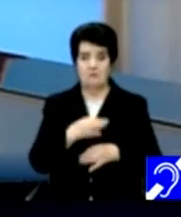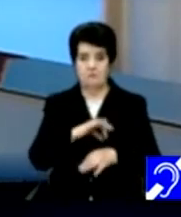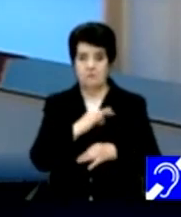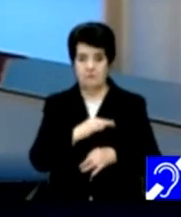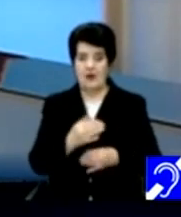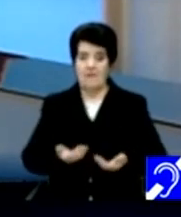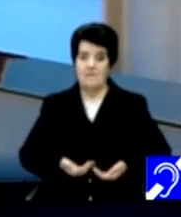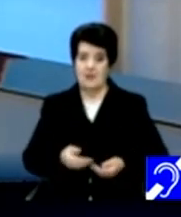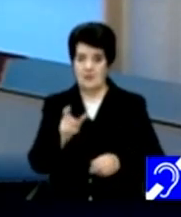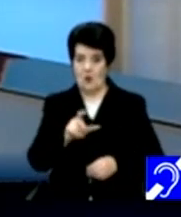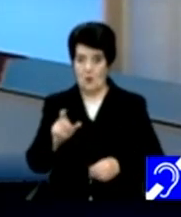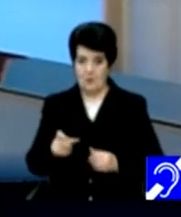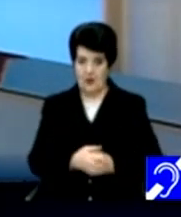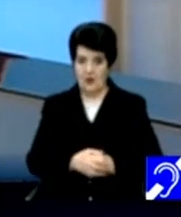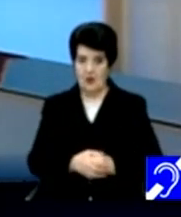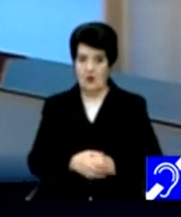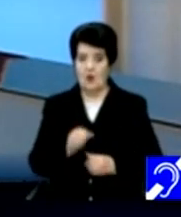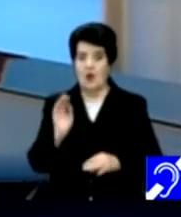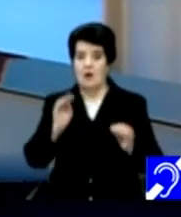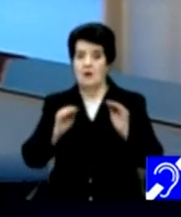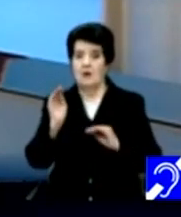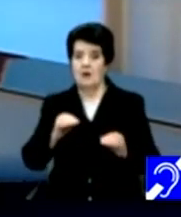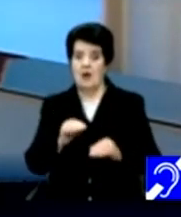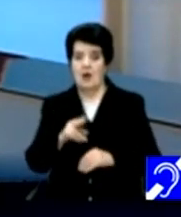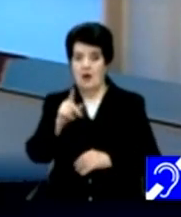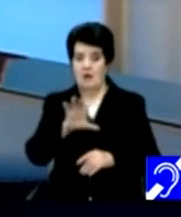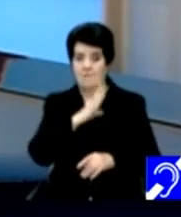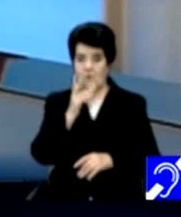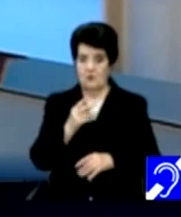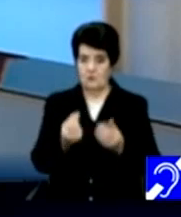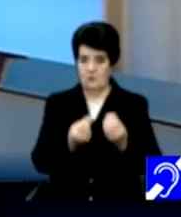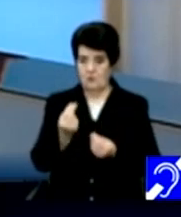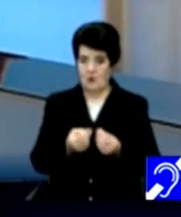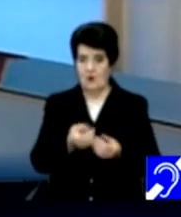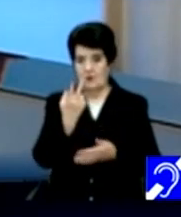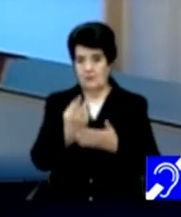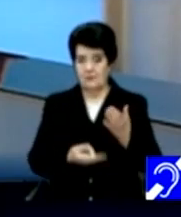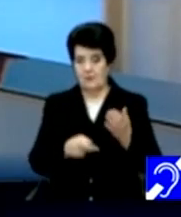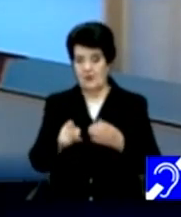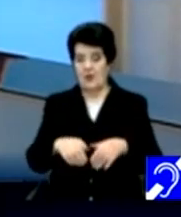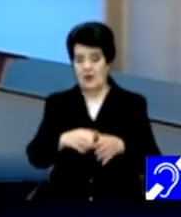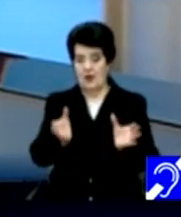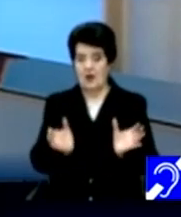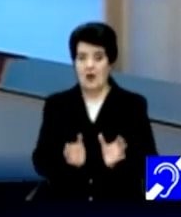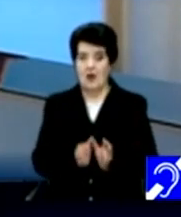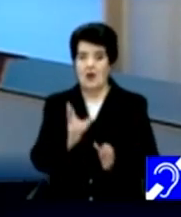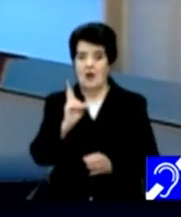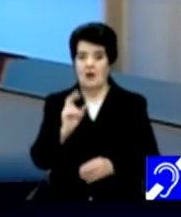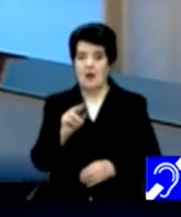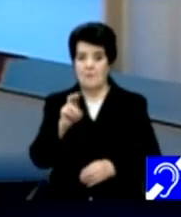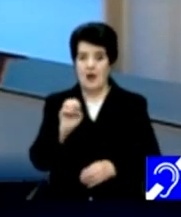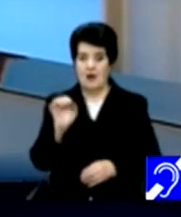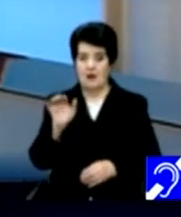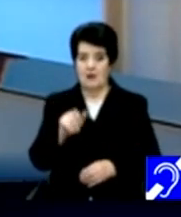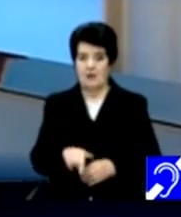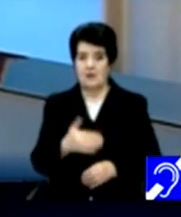viața copiilor. Un topogan a fost montat chiar deasupra unei fântâni și cineva a crezut că un banal capac la cura fântânii adâncă de